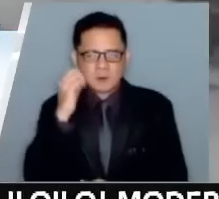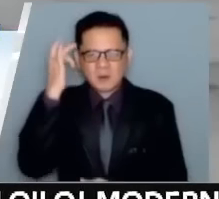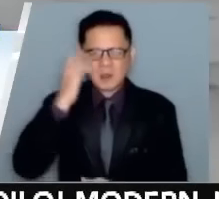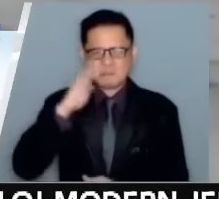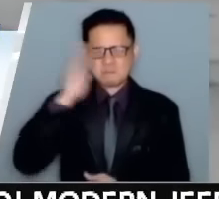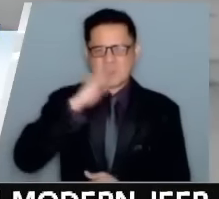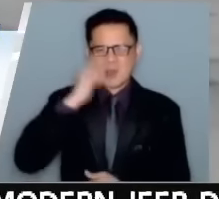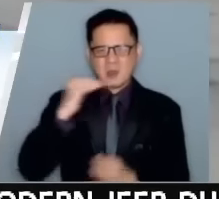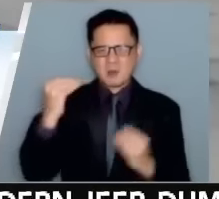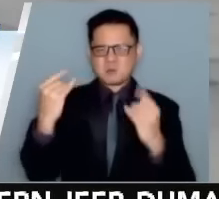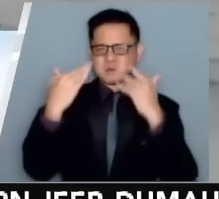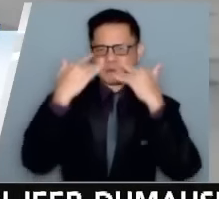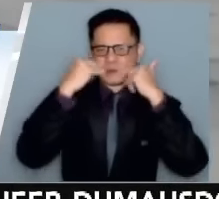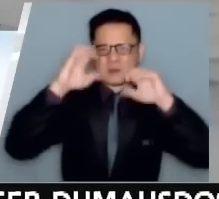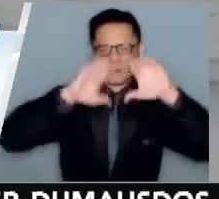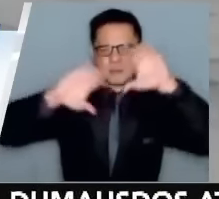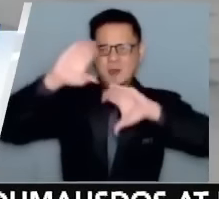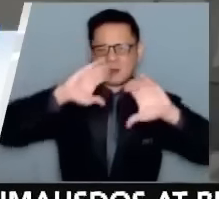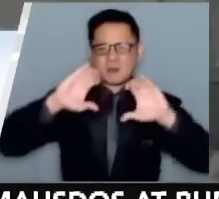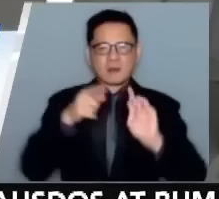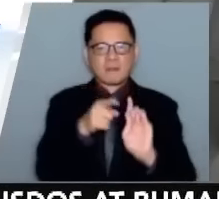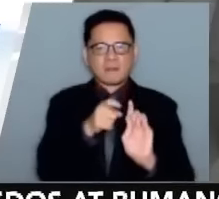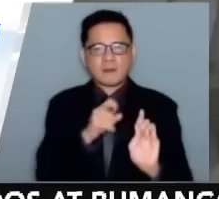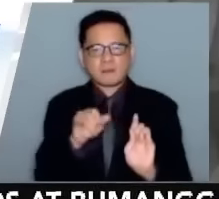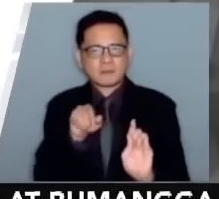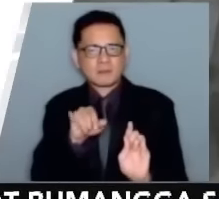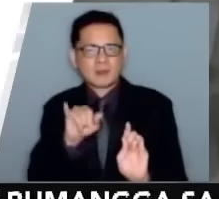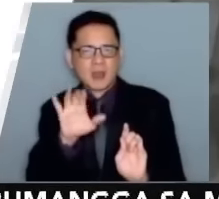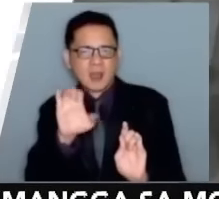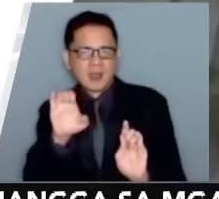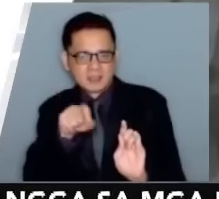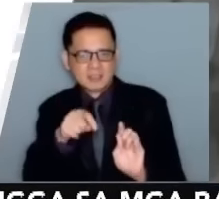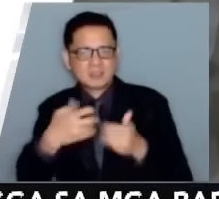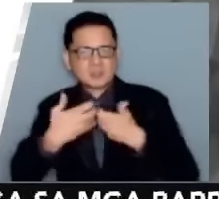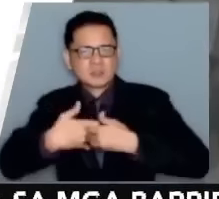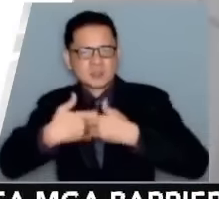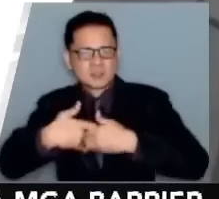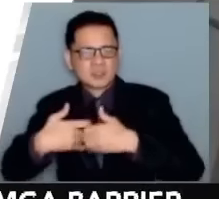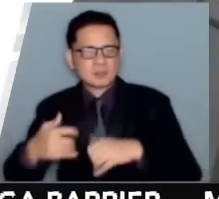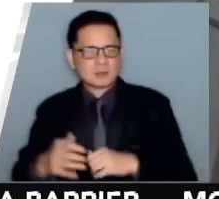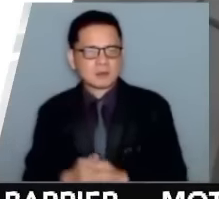nalanghap galing sa isang ice plant sa lugar